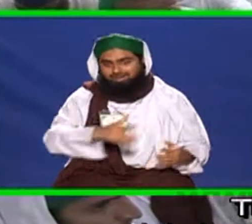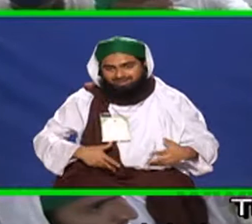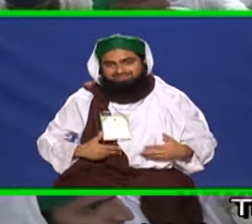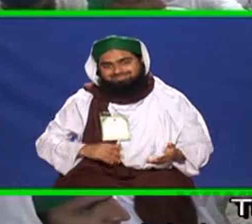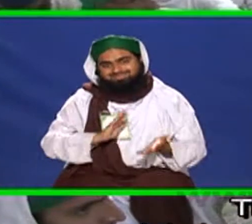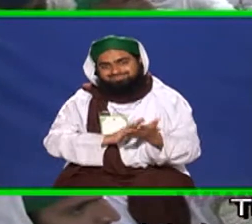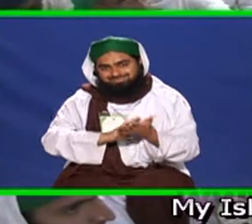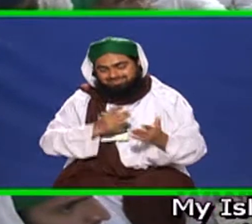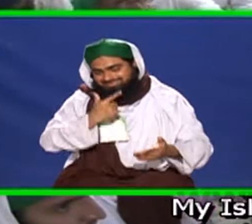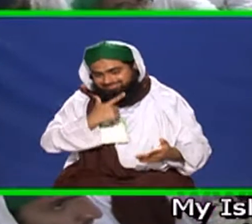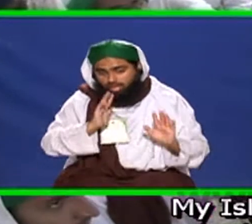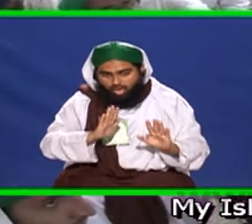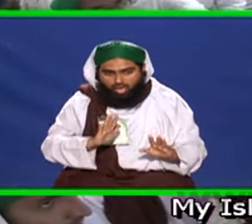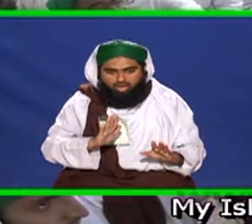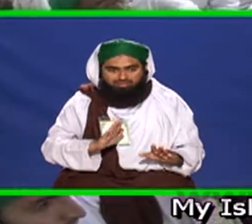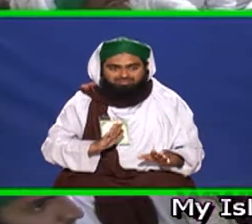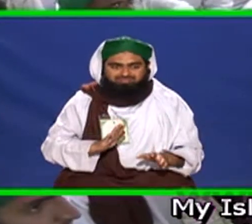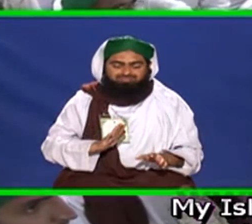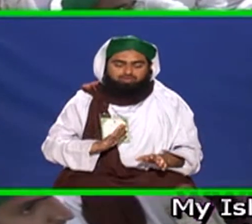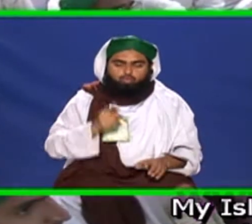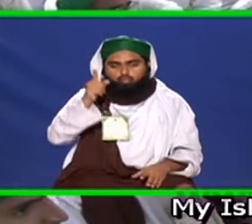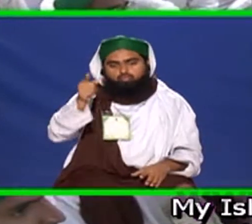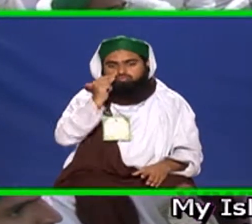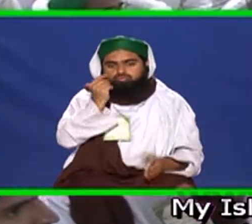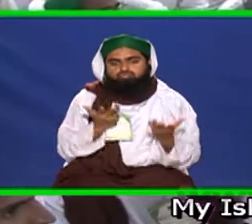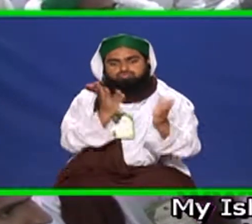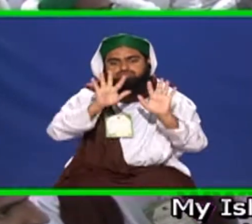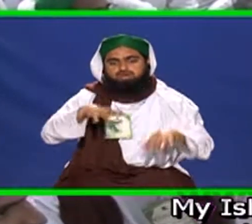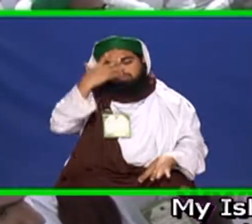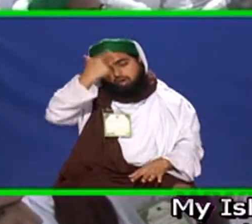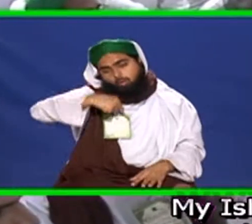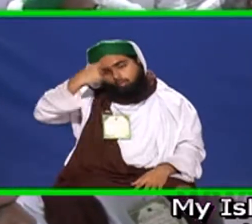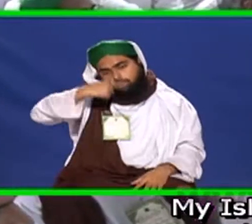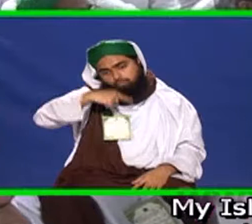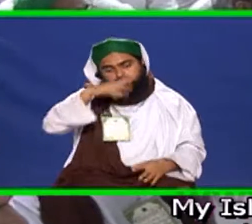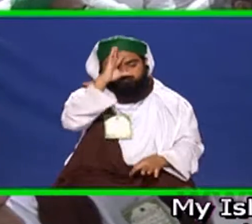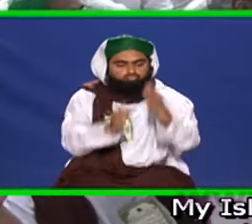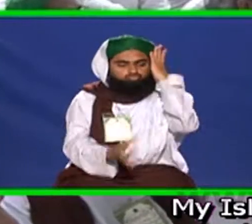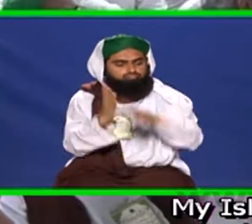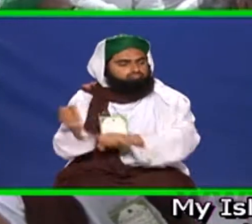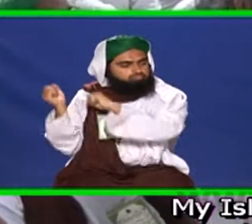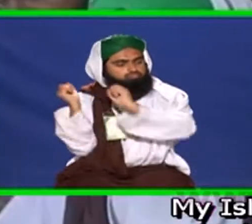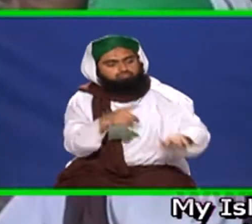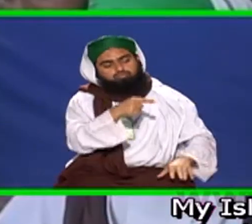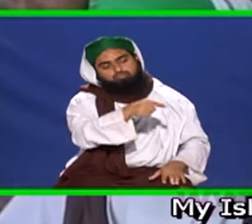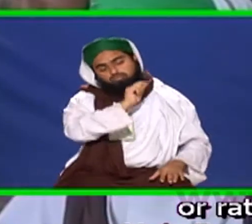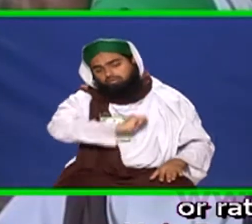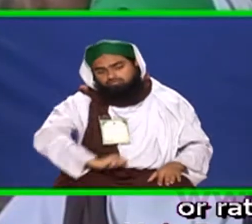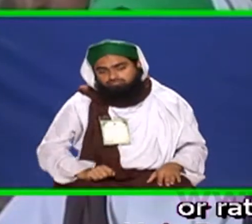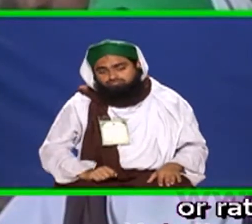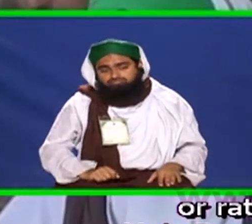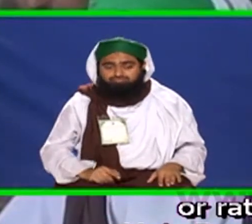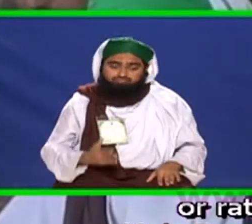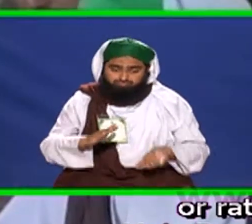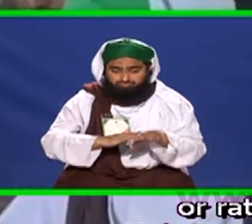جائے گا. تو اصل شرم میرے اسلامی بھائیوں اس ذلیل معاشرے میں نہیں ہونی چاہیے.